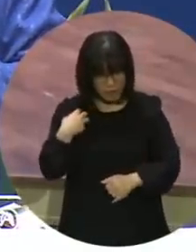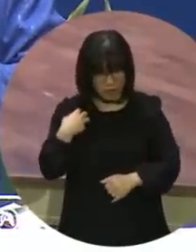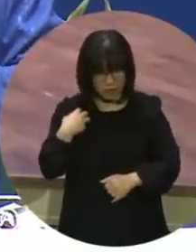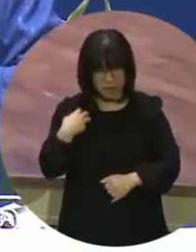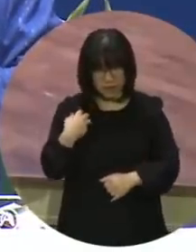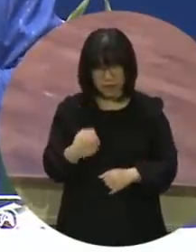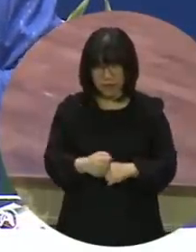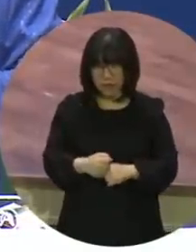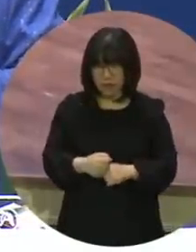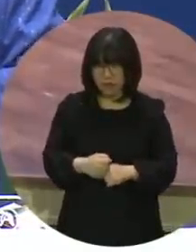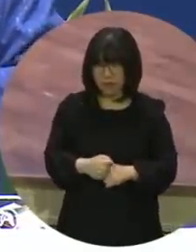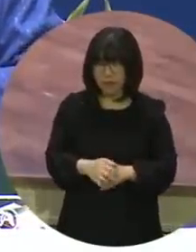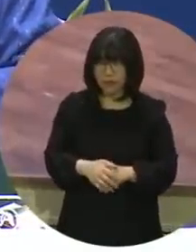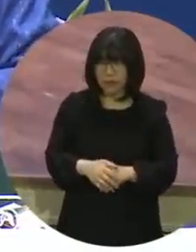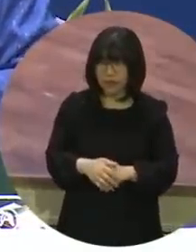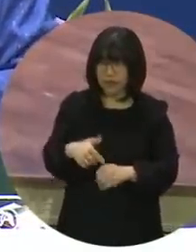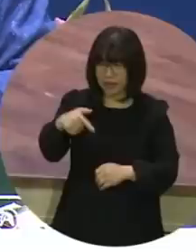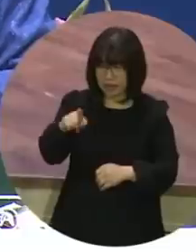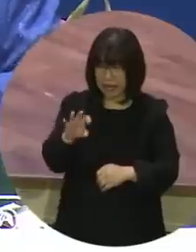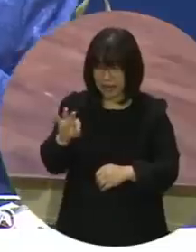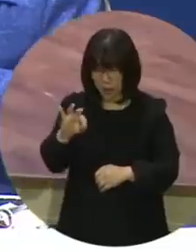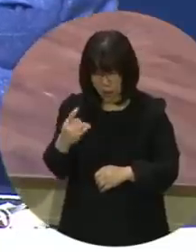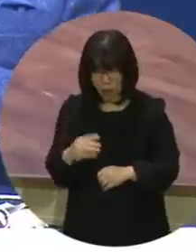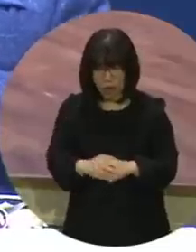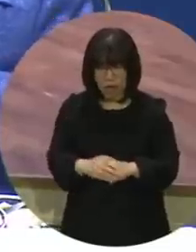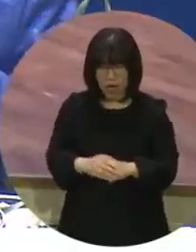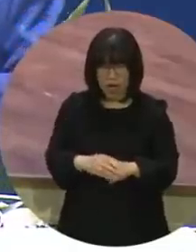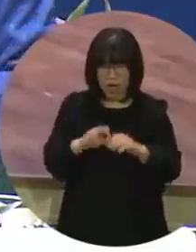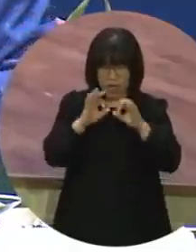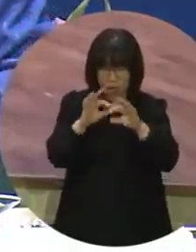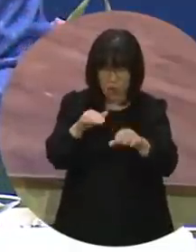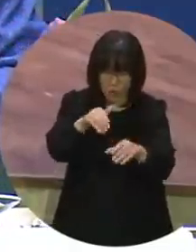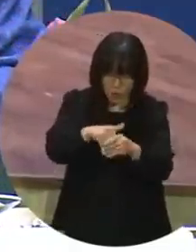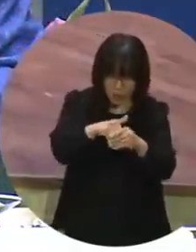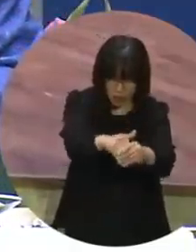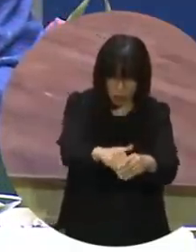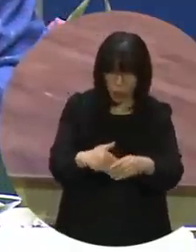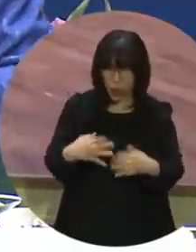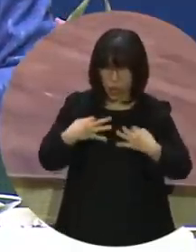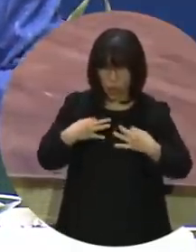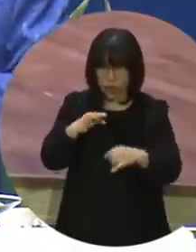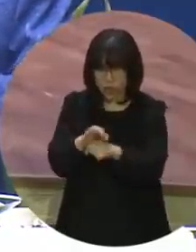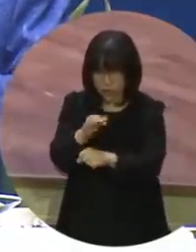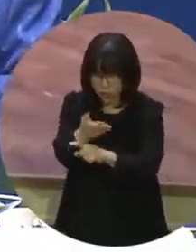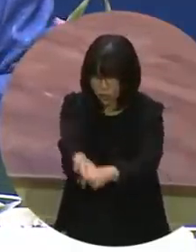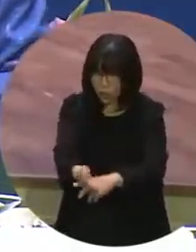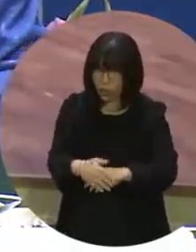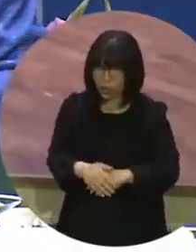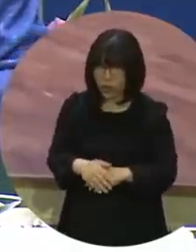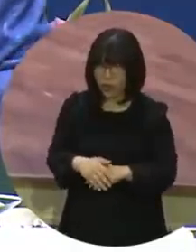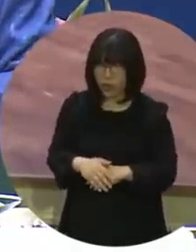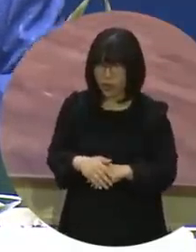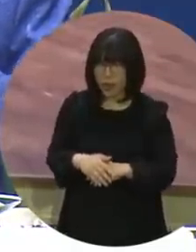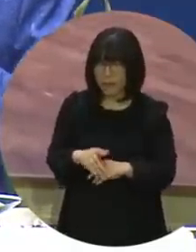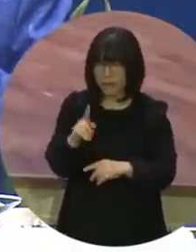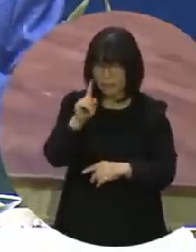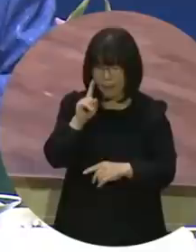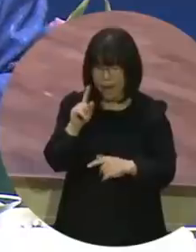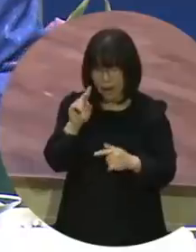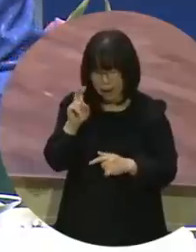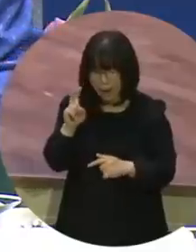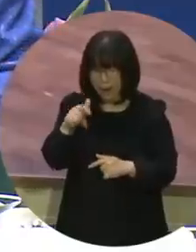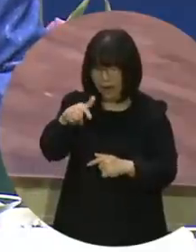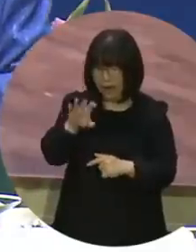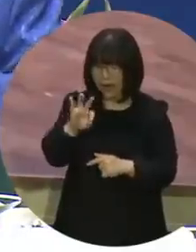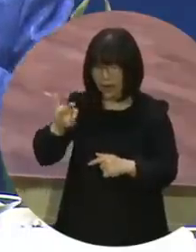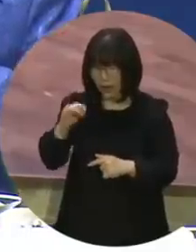식주인, 밥만 샀겠어요? 필요하면 용돈 드리고, 성교비 드리고, 필요하면 옷도 사드리고, 필요하면 뭐 사드리고, 전도자니까.